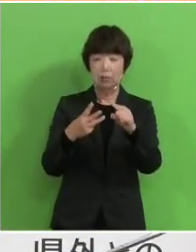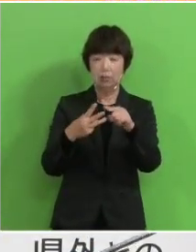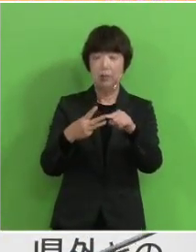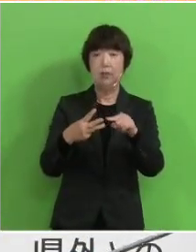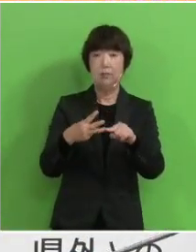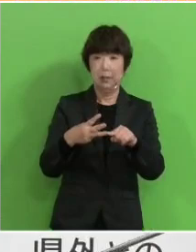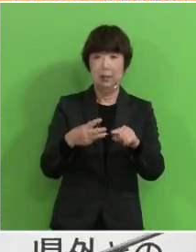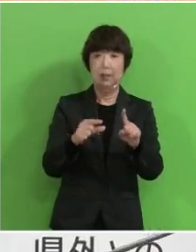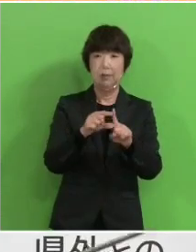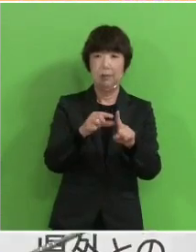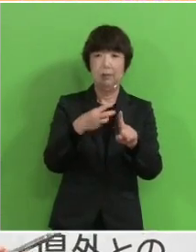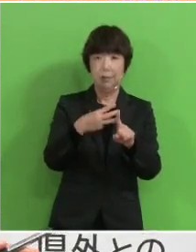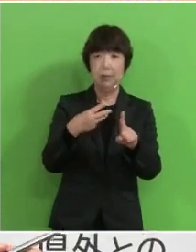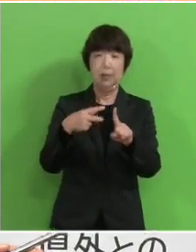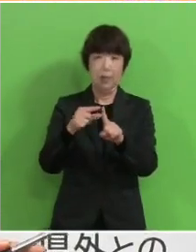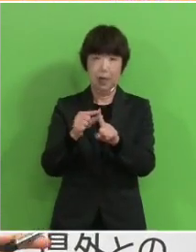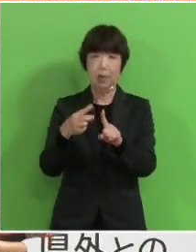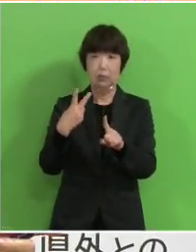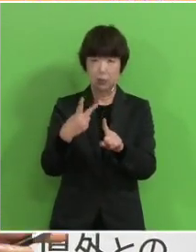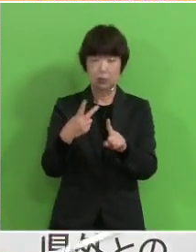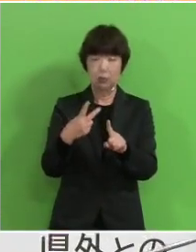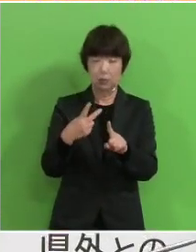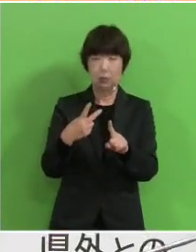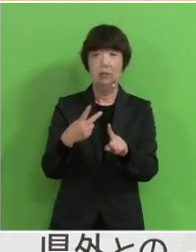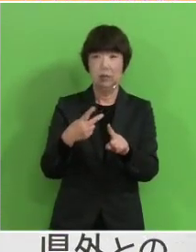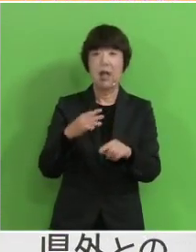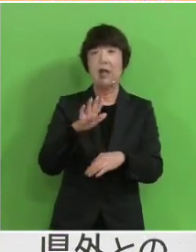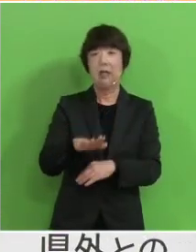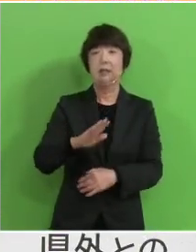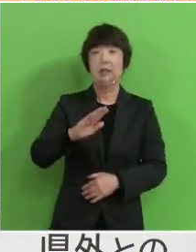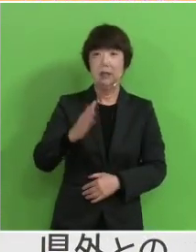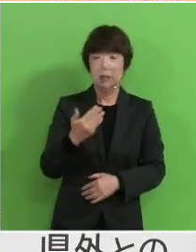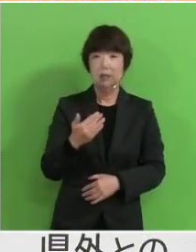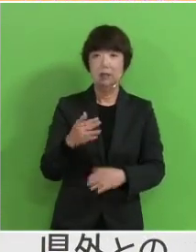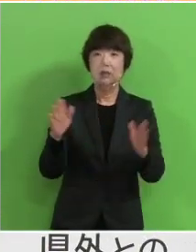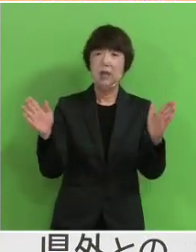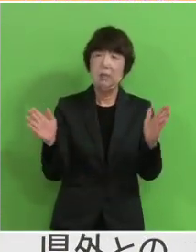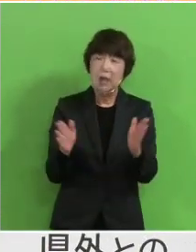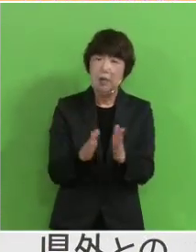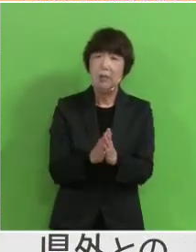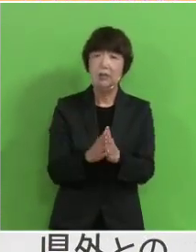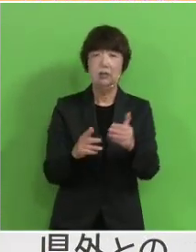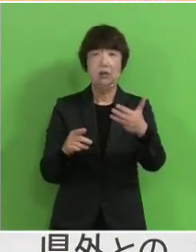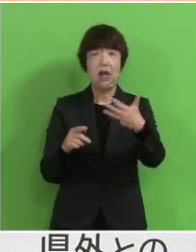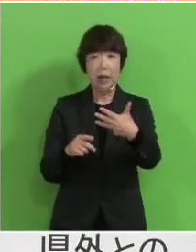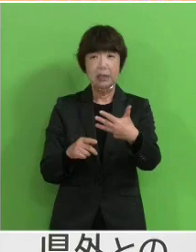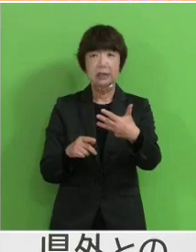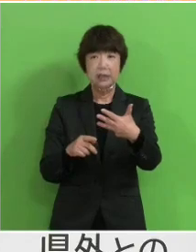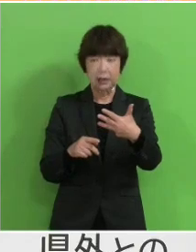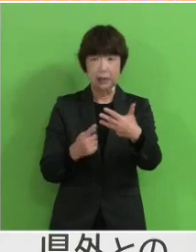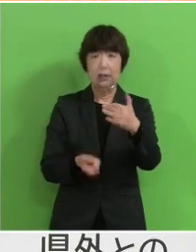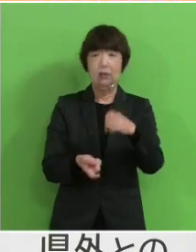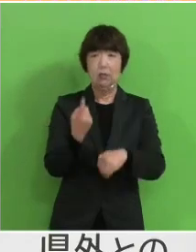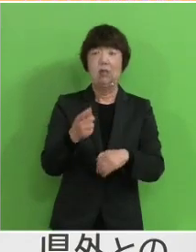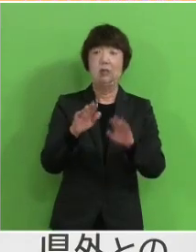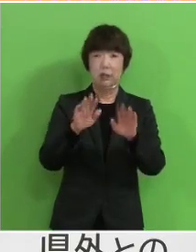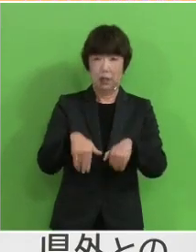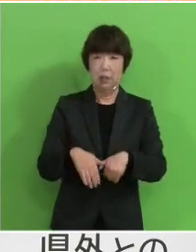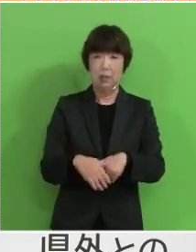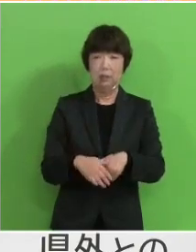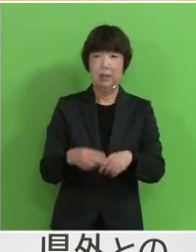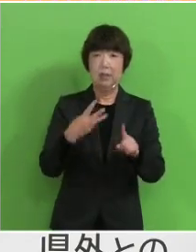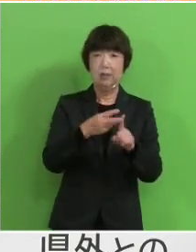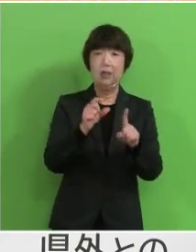b 2系統が確認されておりましたがこれで8例となりますb 2ゲートが